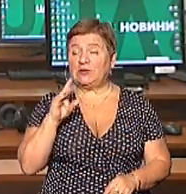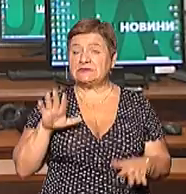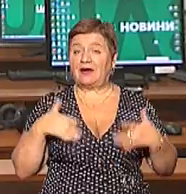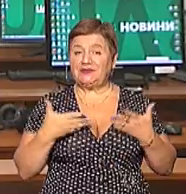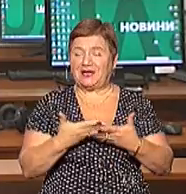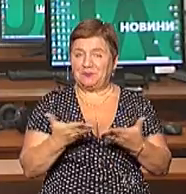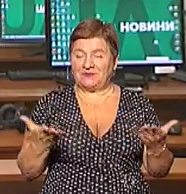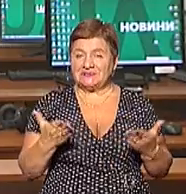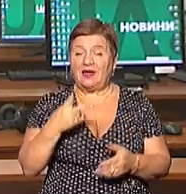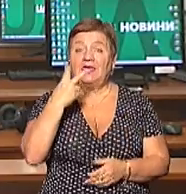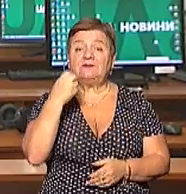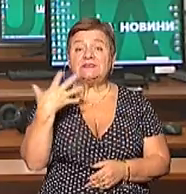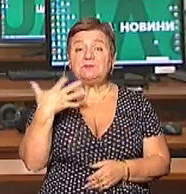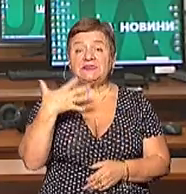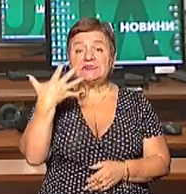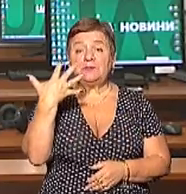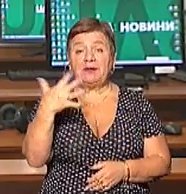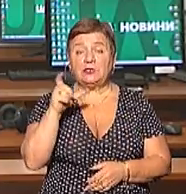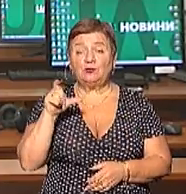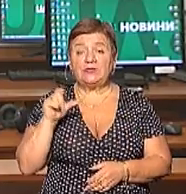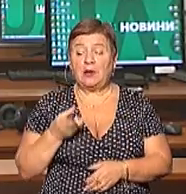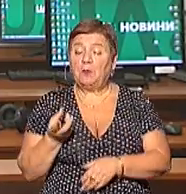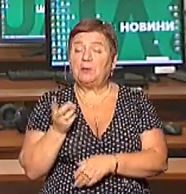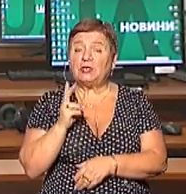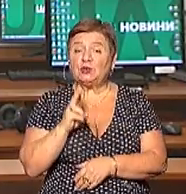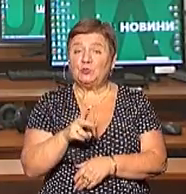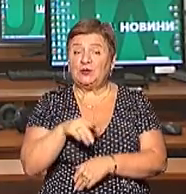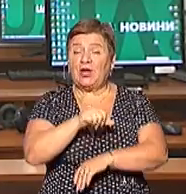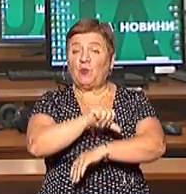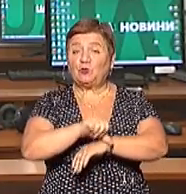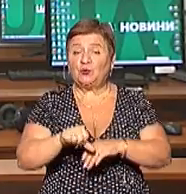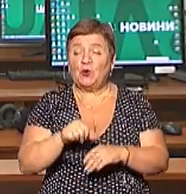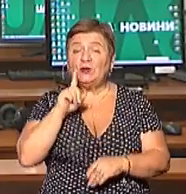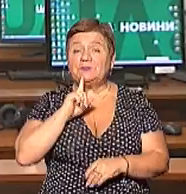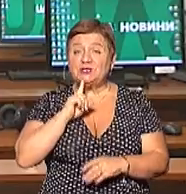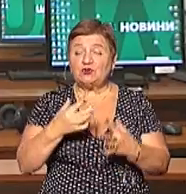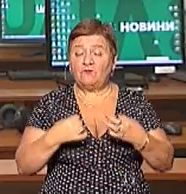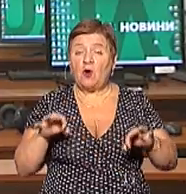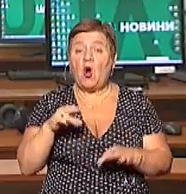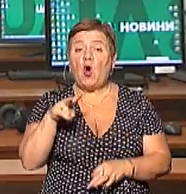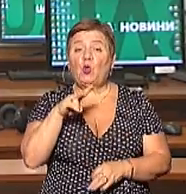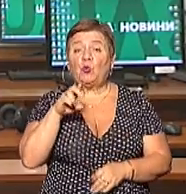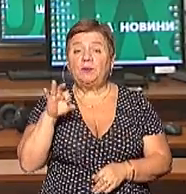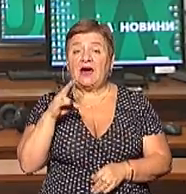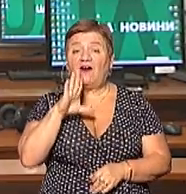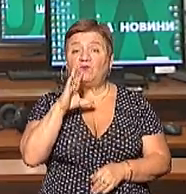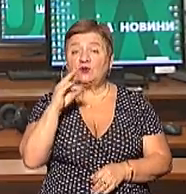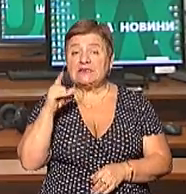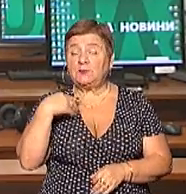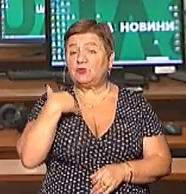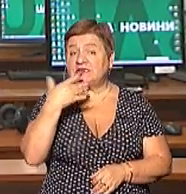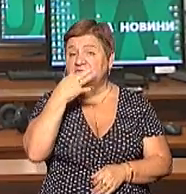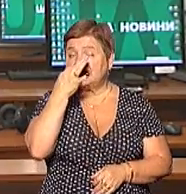Вітаємо. 255 людей перетнули кордон у тимчасовому пункті пропуску Лубня-Волосате. Про це повідомила